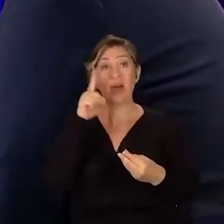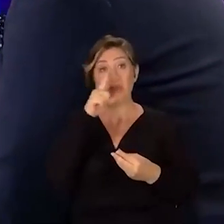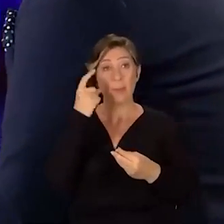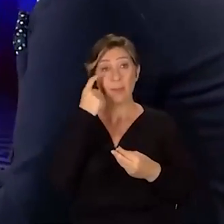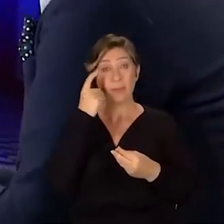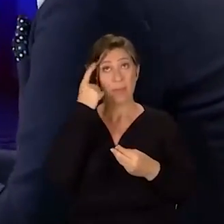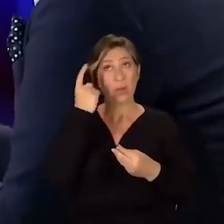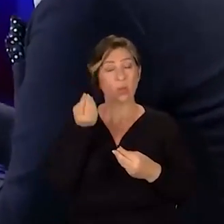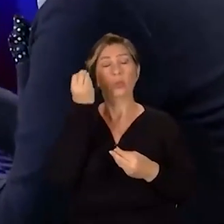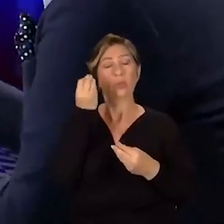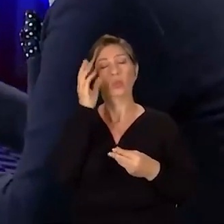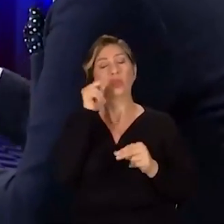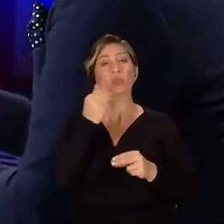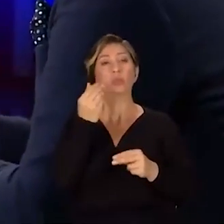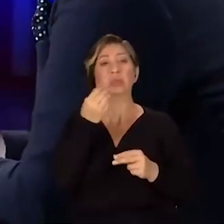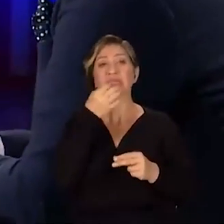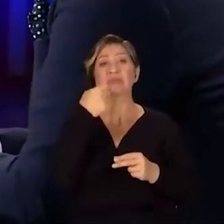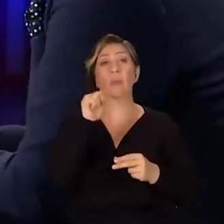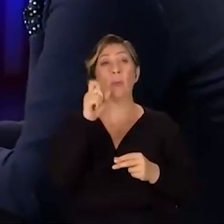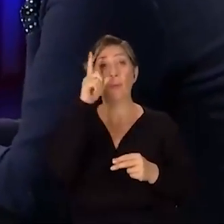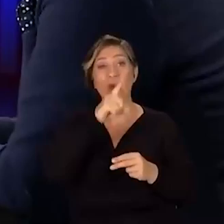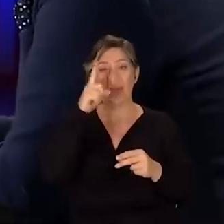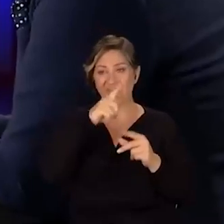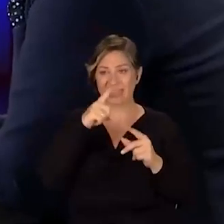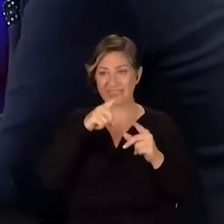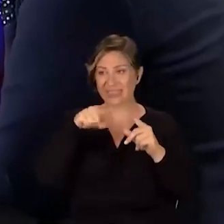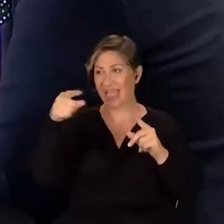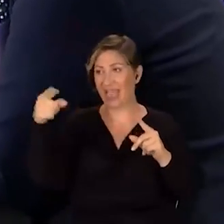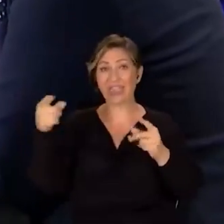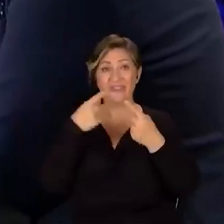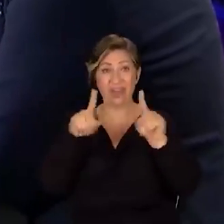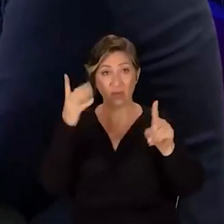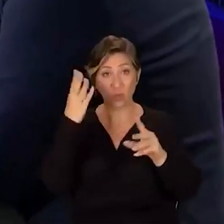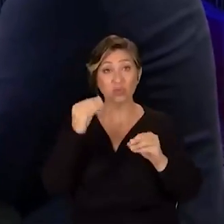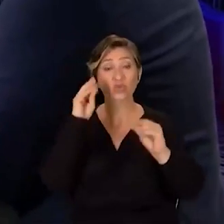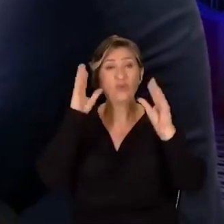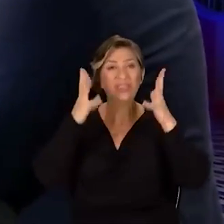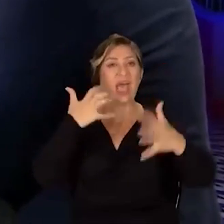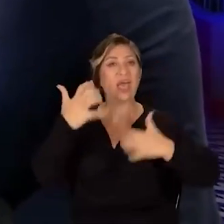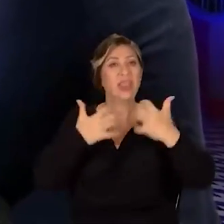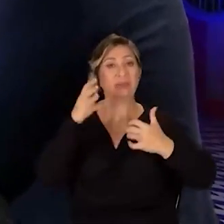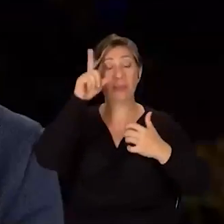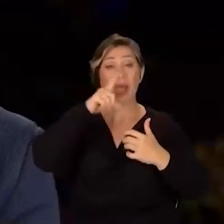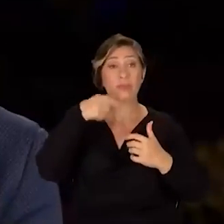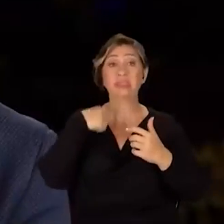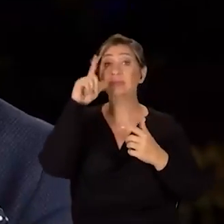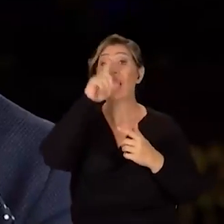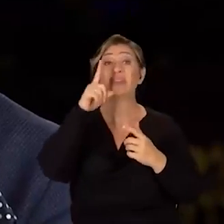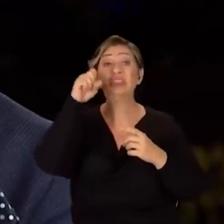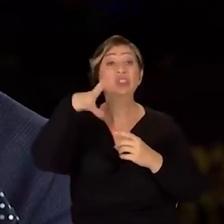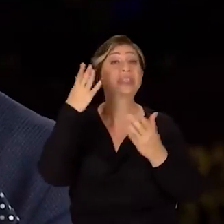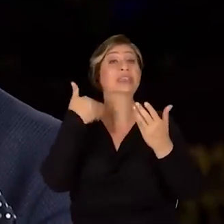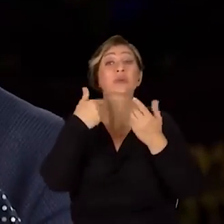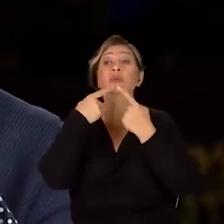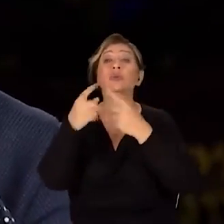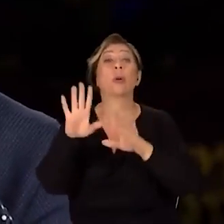daha çok uyarıyor. Mavinin dalga boyu bir kere diğerlerinden farklı olduğu için çok enerji taşıyor. Maviyi zaten biz hiç önermeyiz. Yani